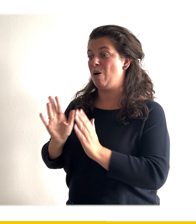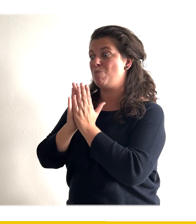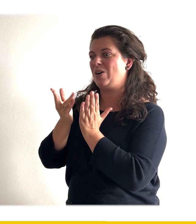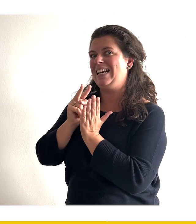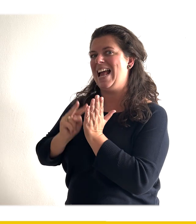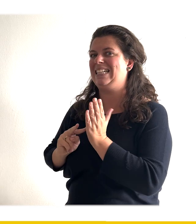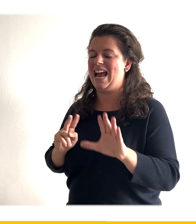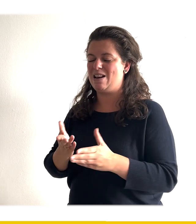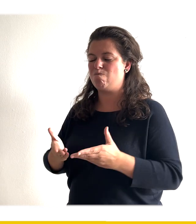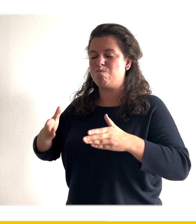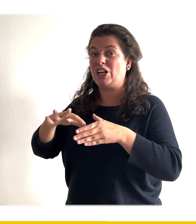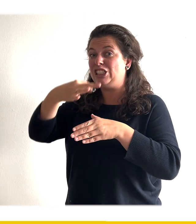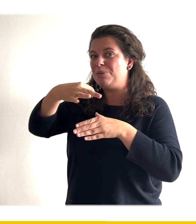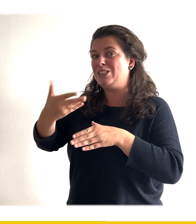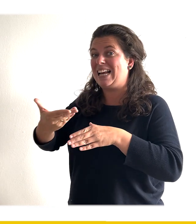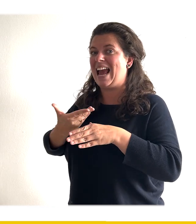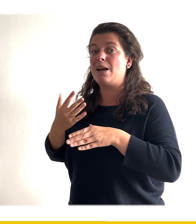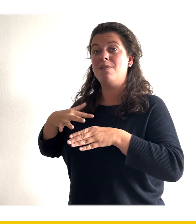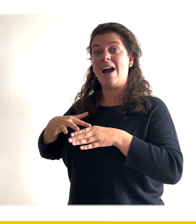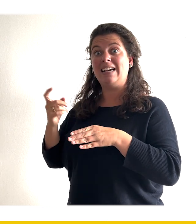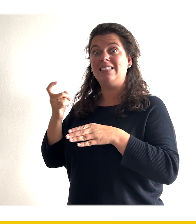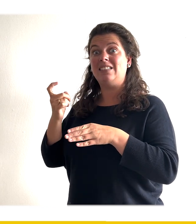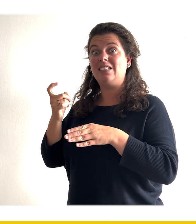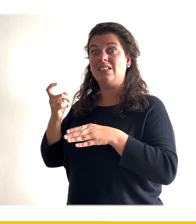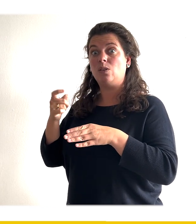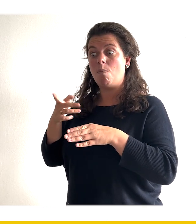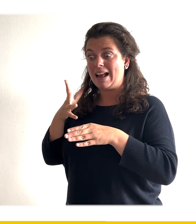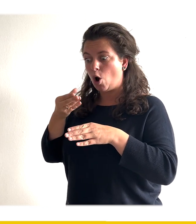bakje chipsjes gekregen van mama. En ik bewaar een paar voor zo meteen om lekker op te...